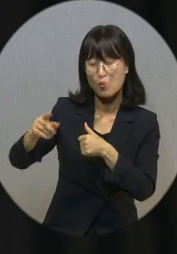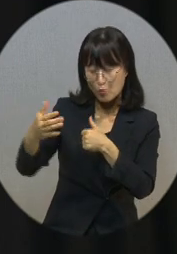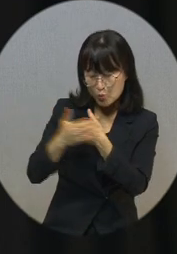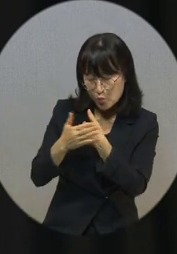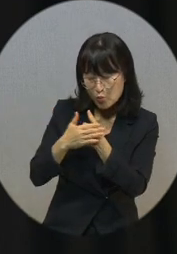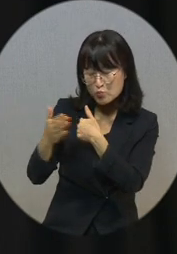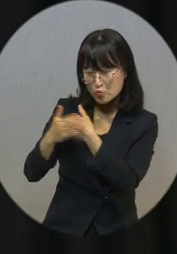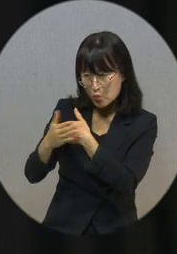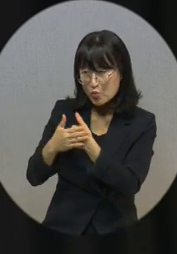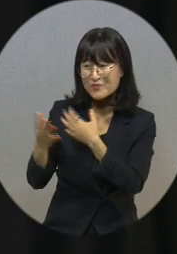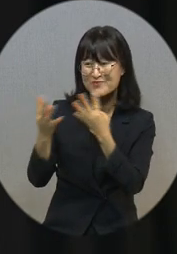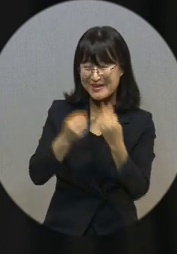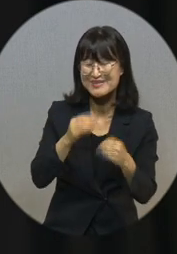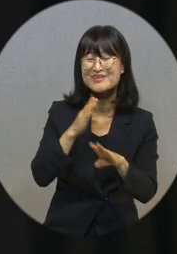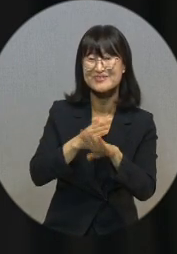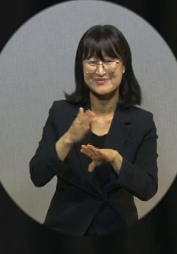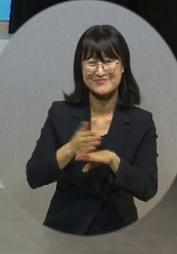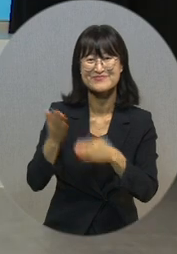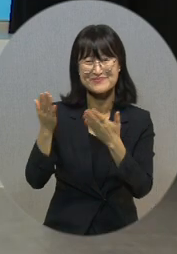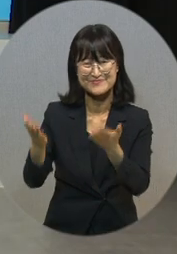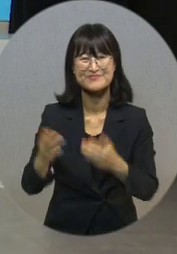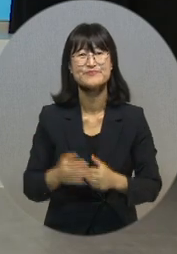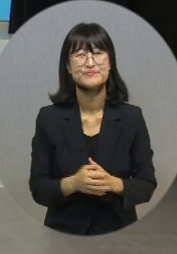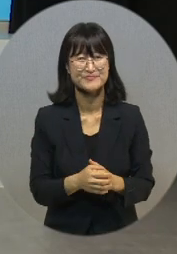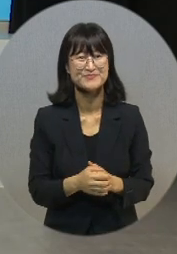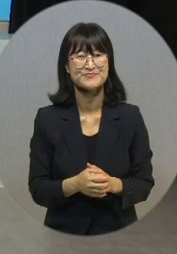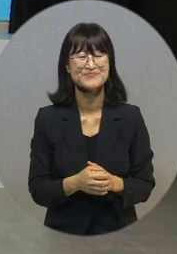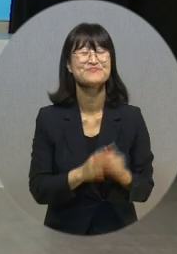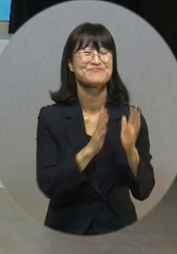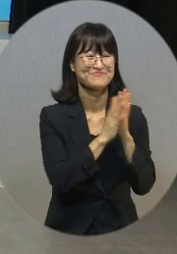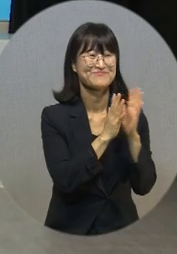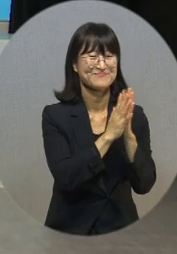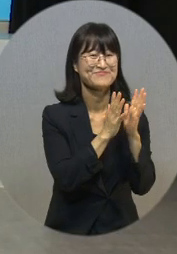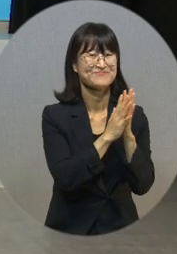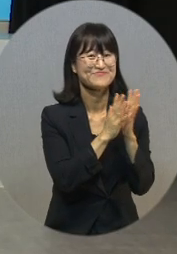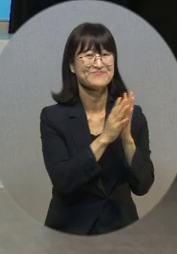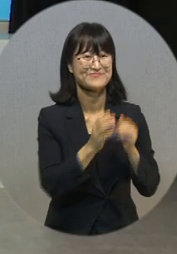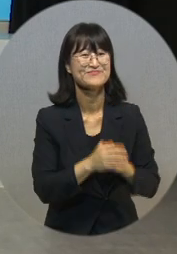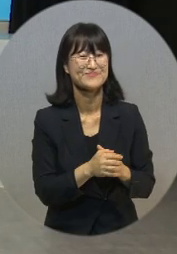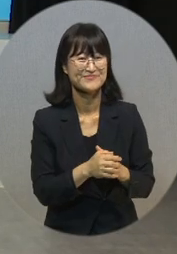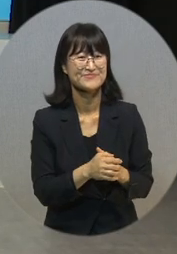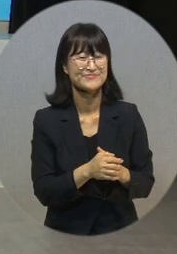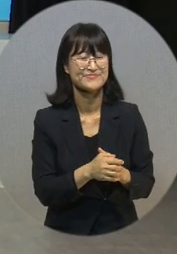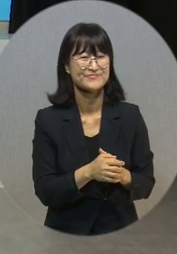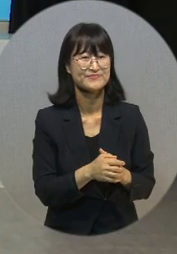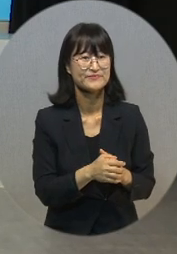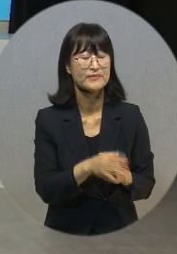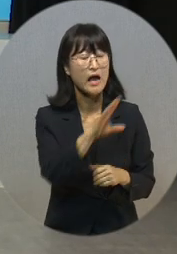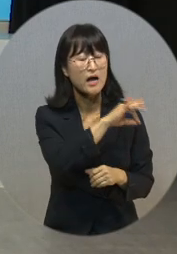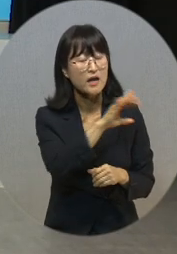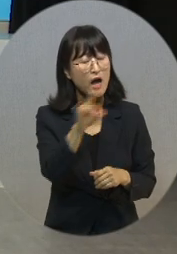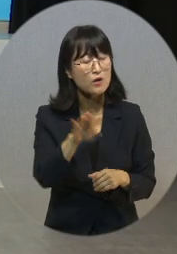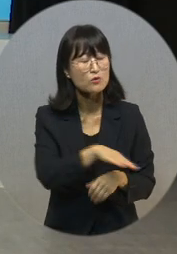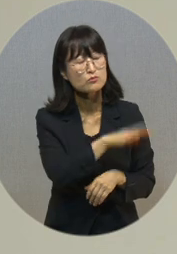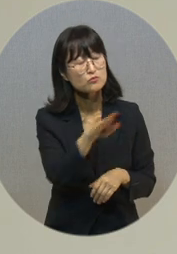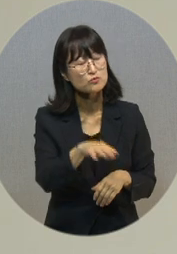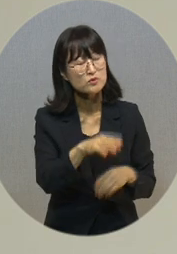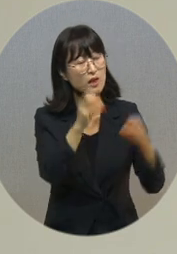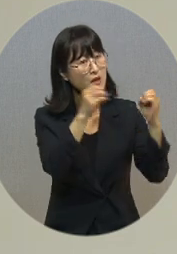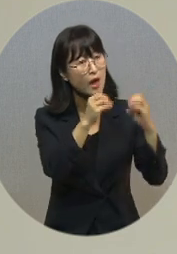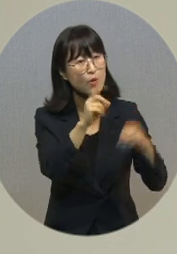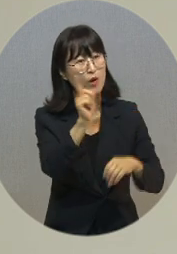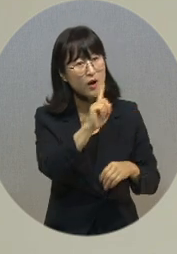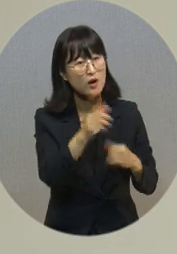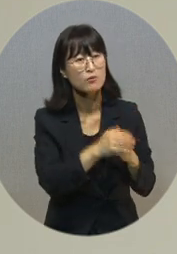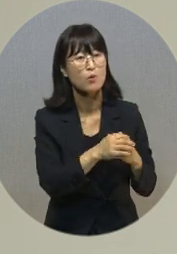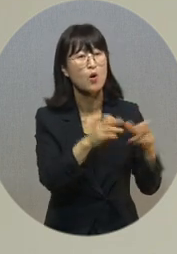있어서 감사한 마음입니다. 박수. 의원님 들으셨을 거예요. 가끔 우리 그런 얘기 하잖아요. 장애인